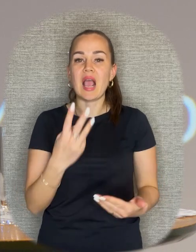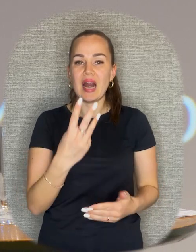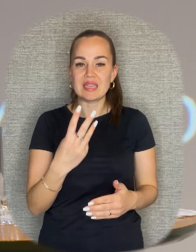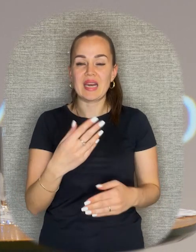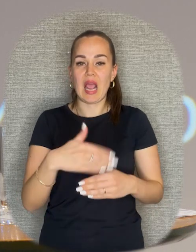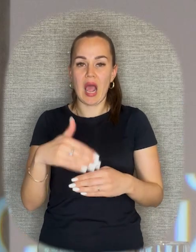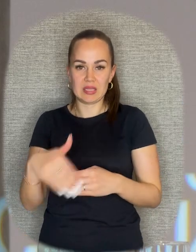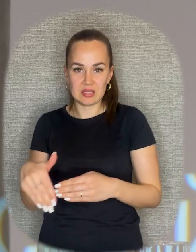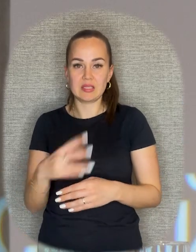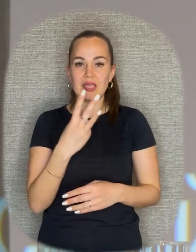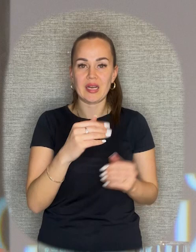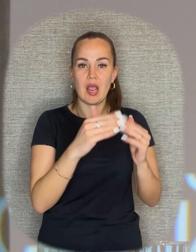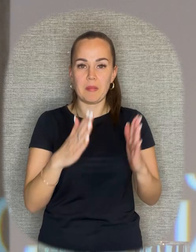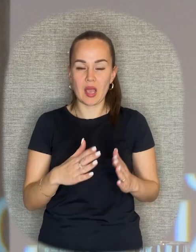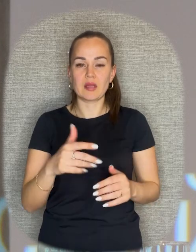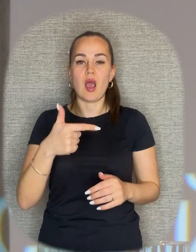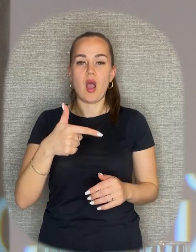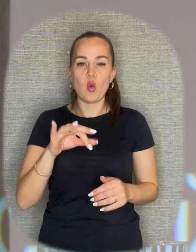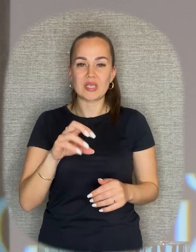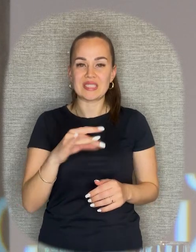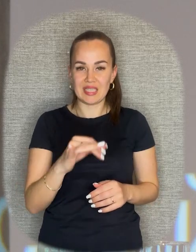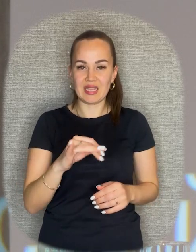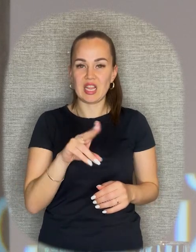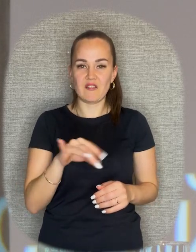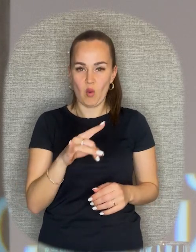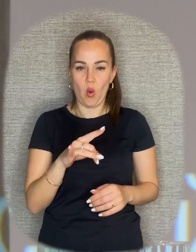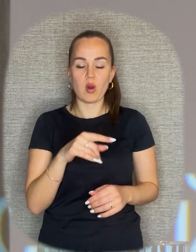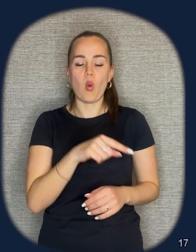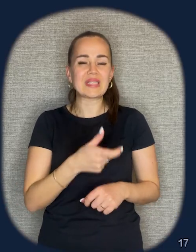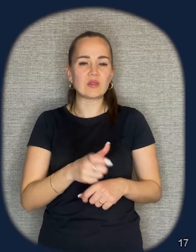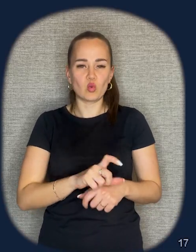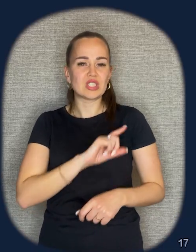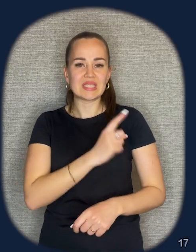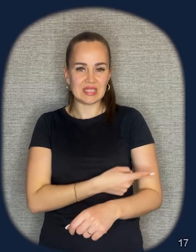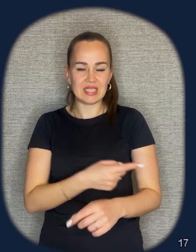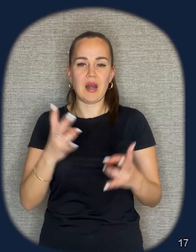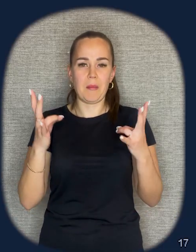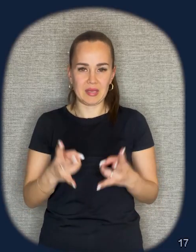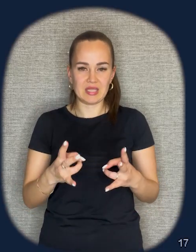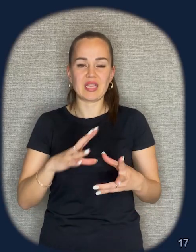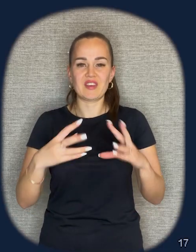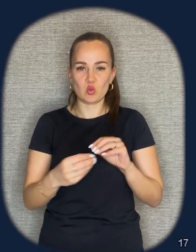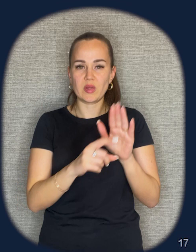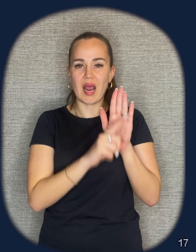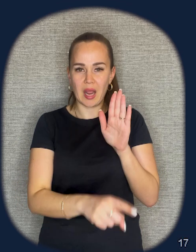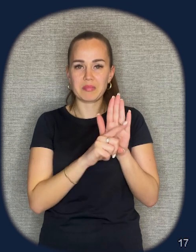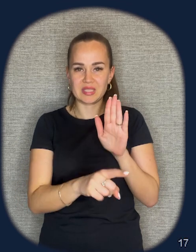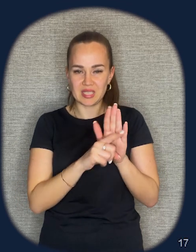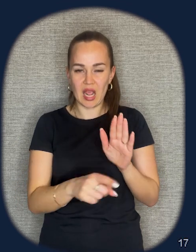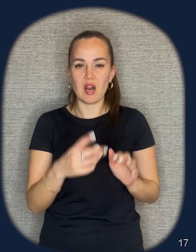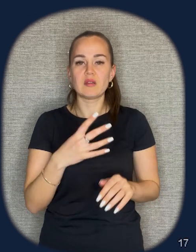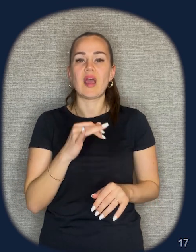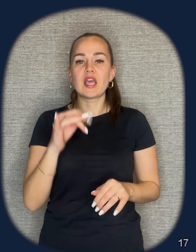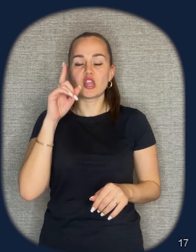и бомбардировок конкурсанта предлагались три адреса три объекта Гостинный двор который очень сильно пострадал в результате